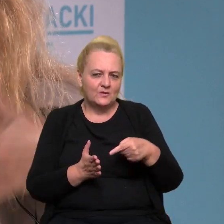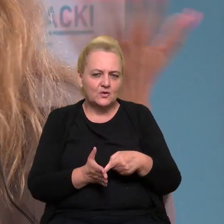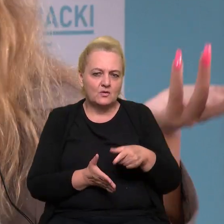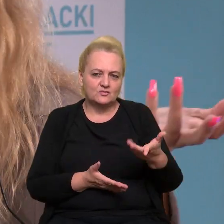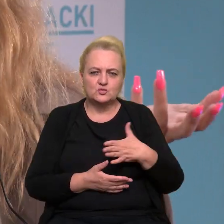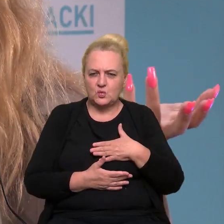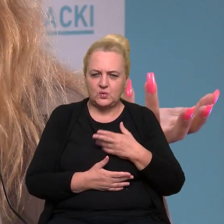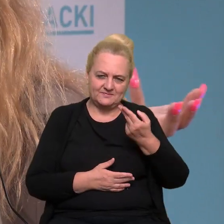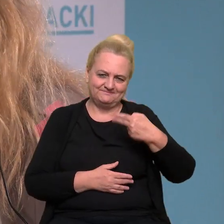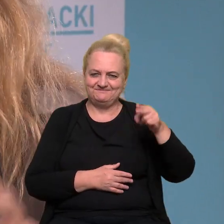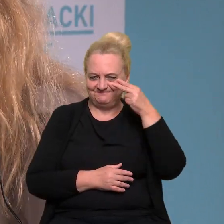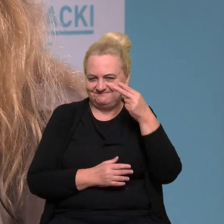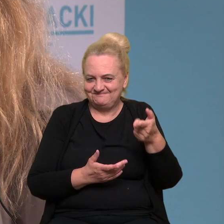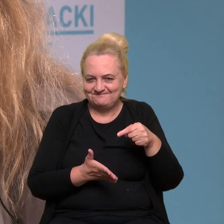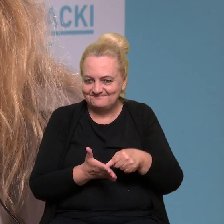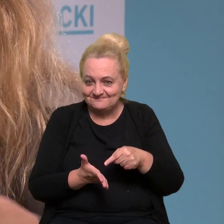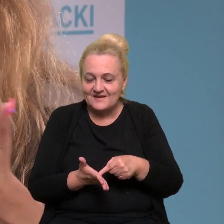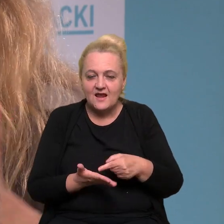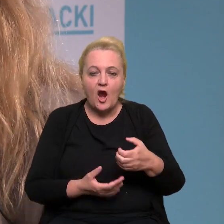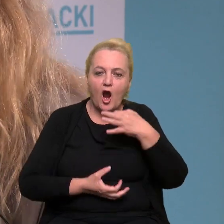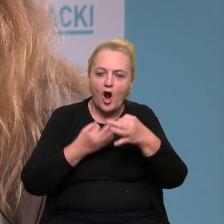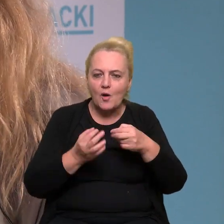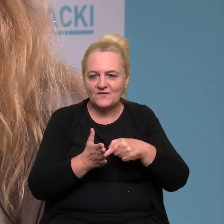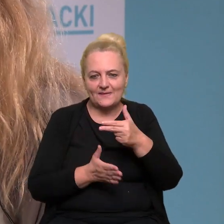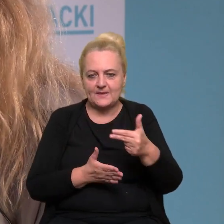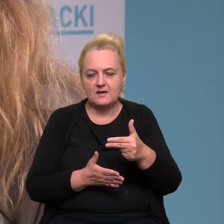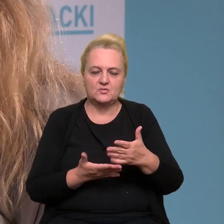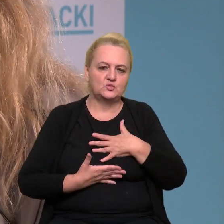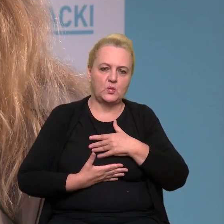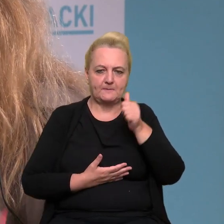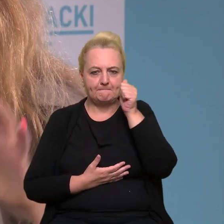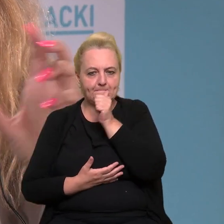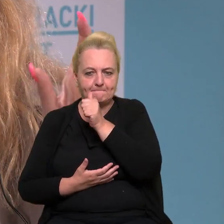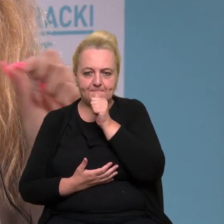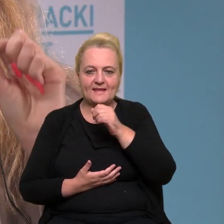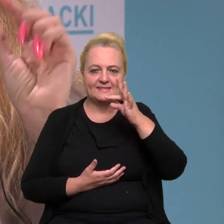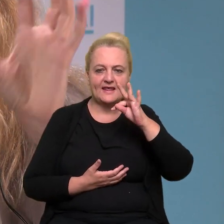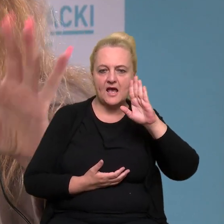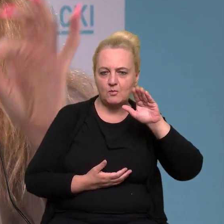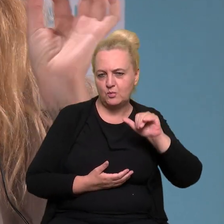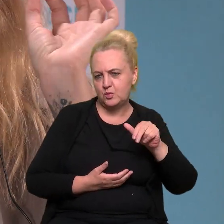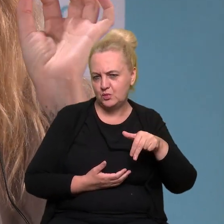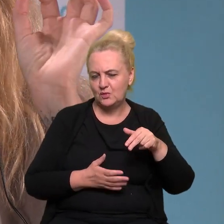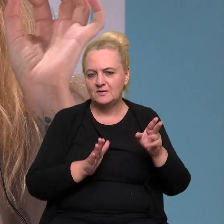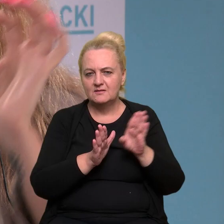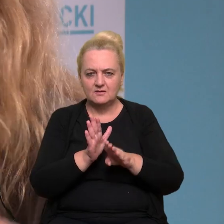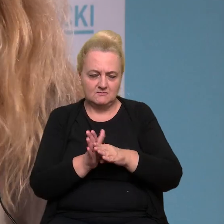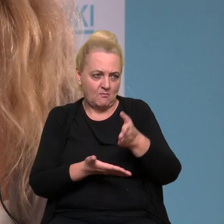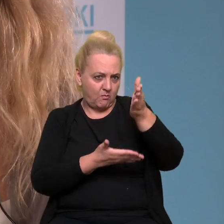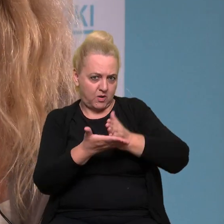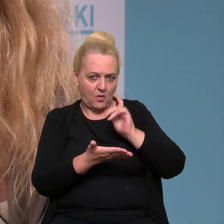to stygmatyzowane, nie mówi się o tym, jest to tabu. Dlaczego? Połowa ludzkości ma